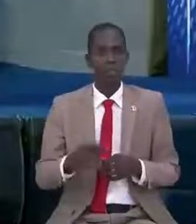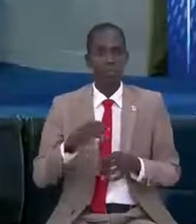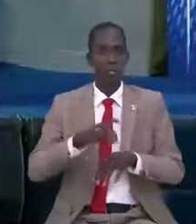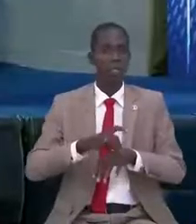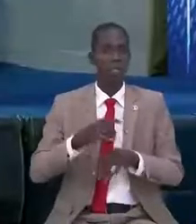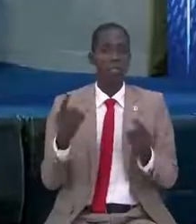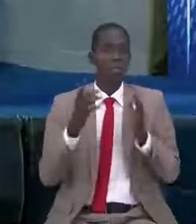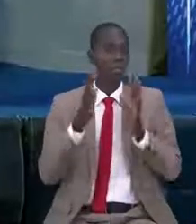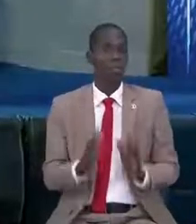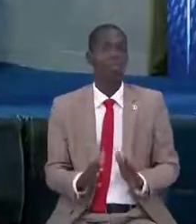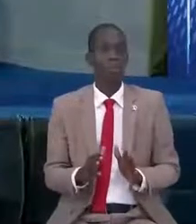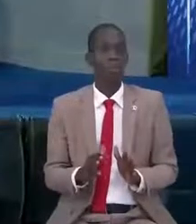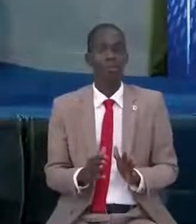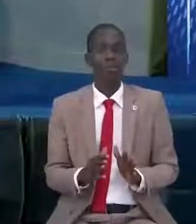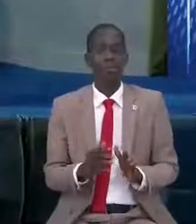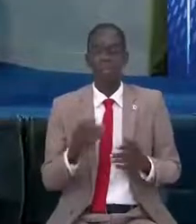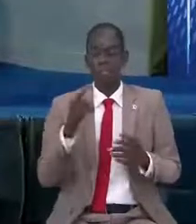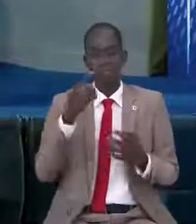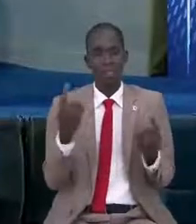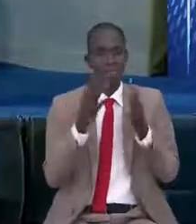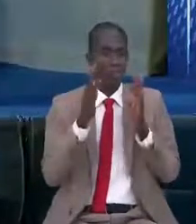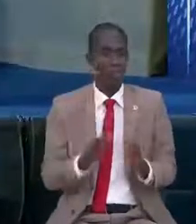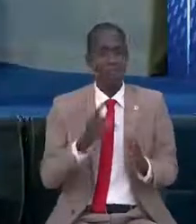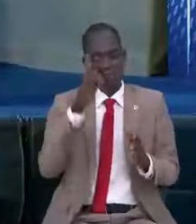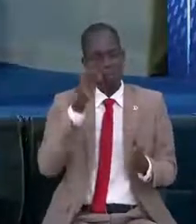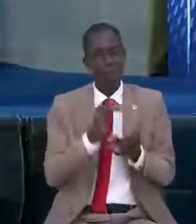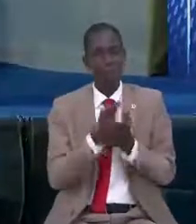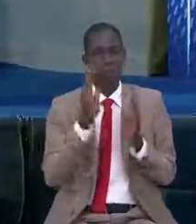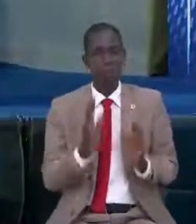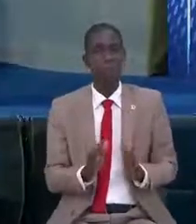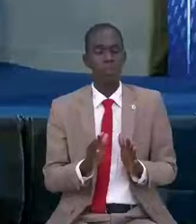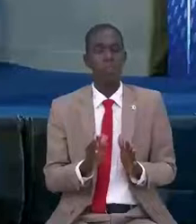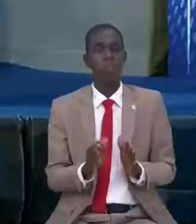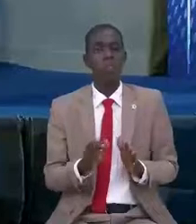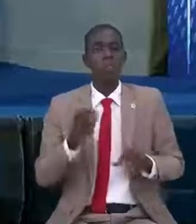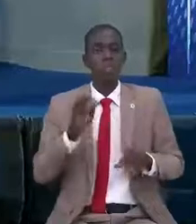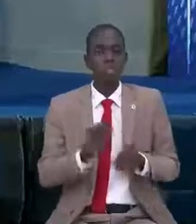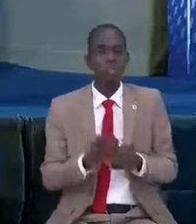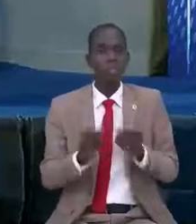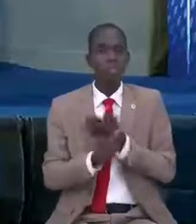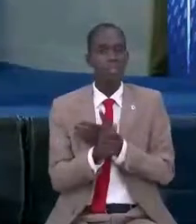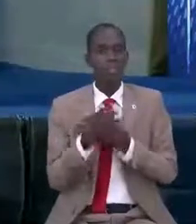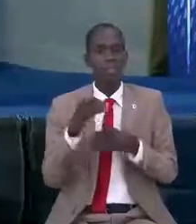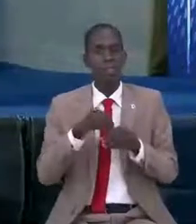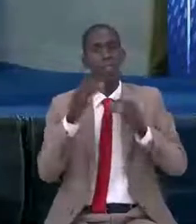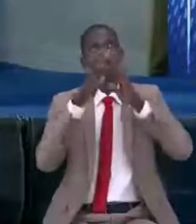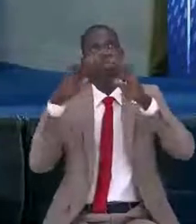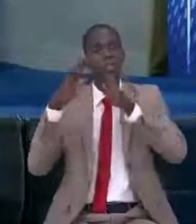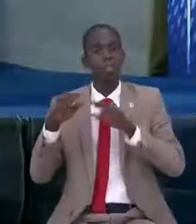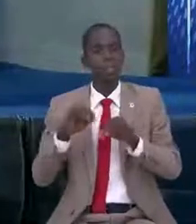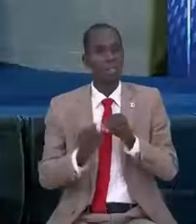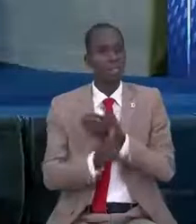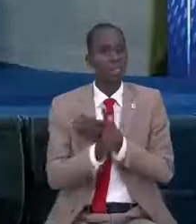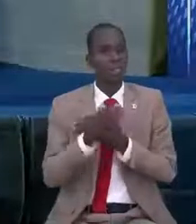païens, parmi les païens, en péril dans les villes, en péril dans les